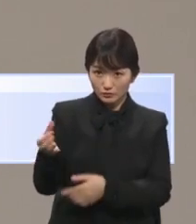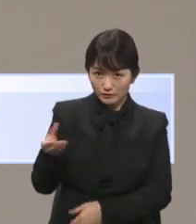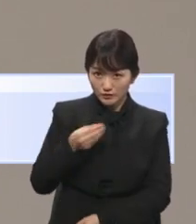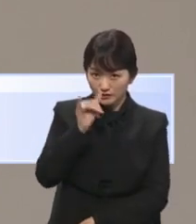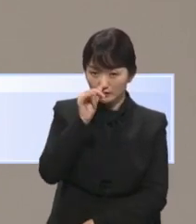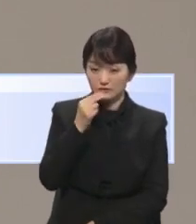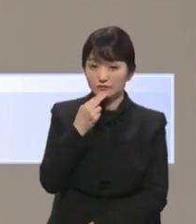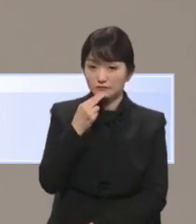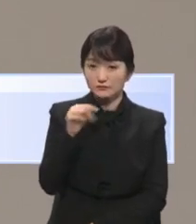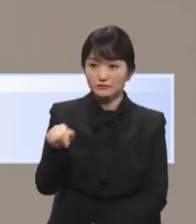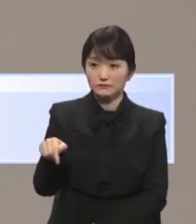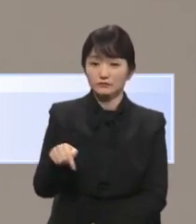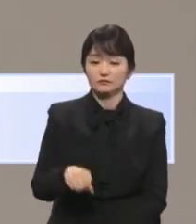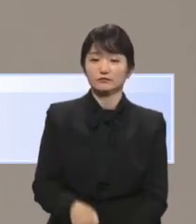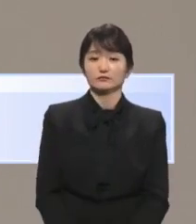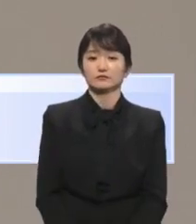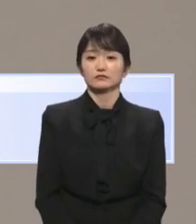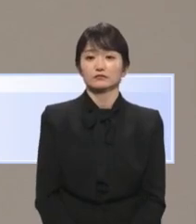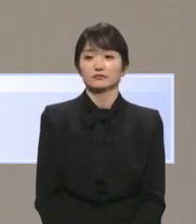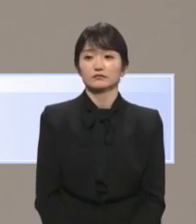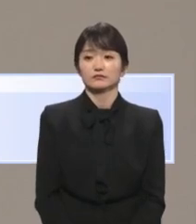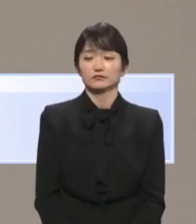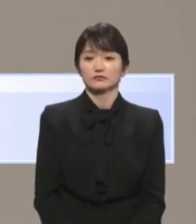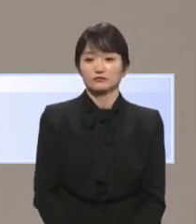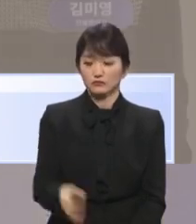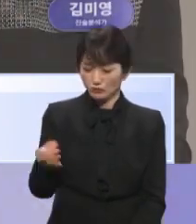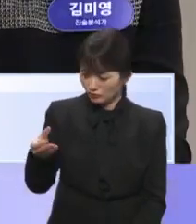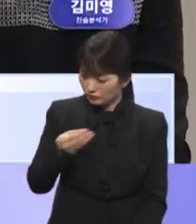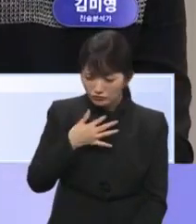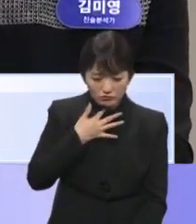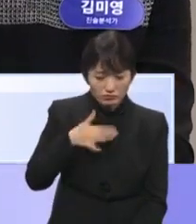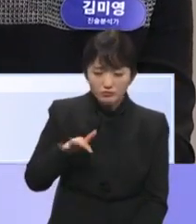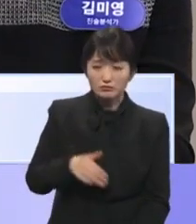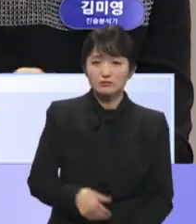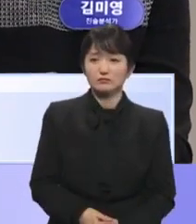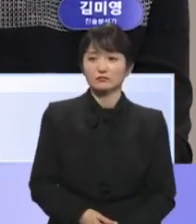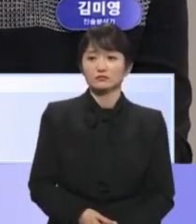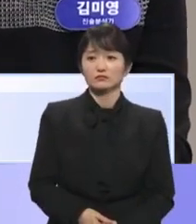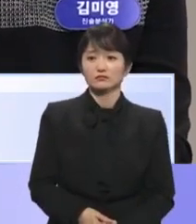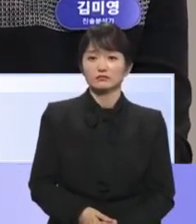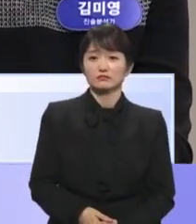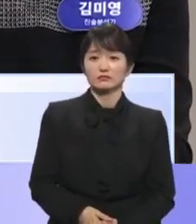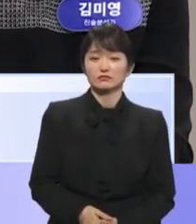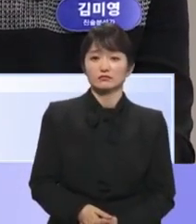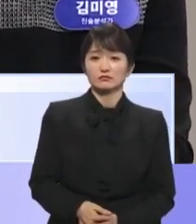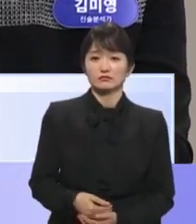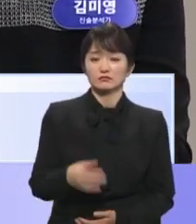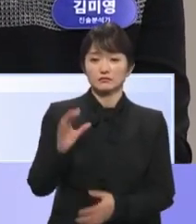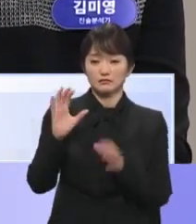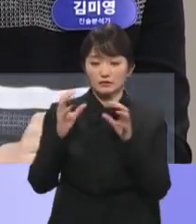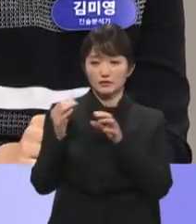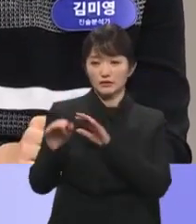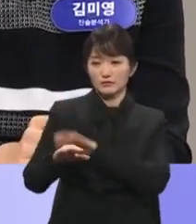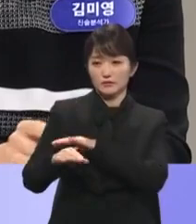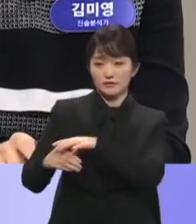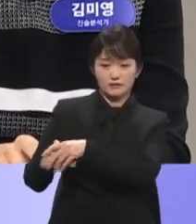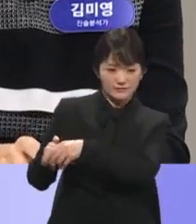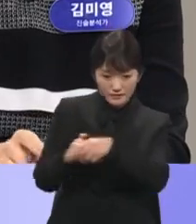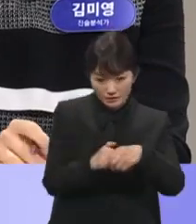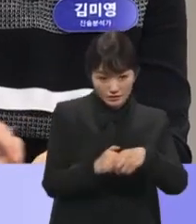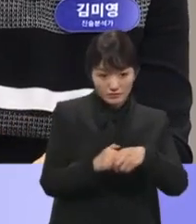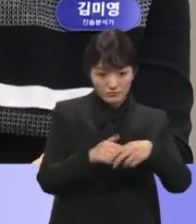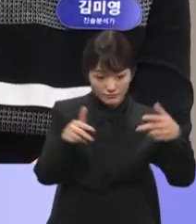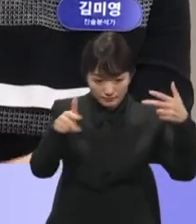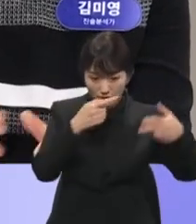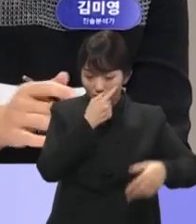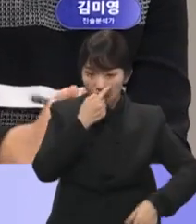없냐고 이제 한 거죠 그니까 아이가 그런 적이 없다라고 하니까 아이의 팔을 잡아 끌면서 편이전 가서 CCTV 확인해 보자라는